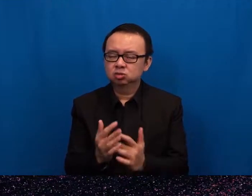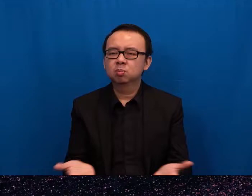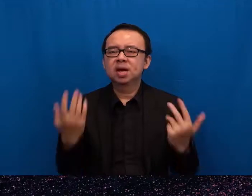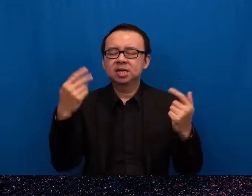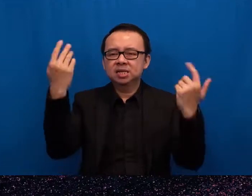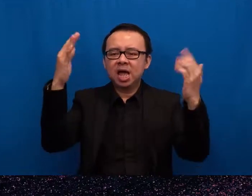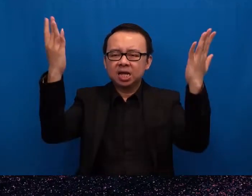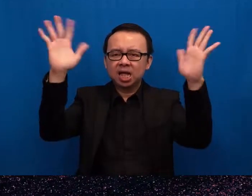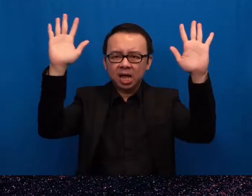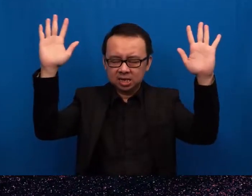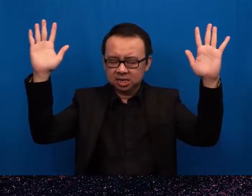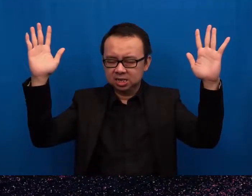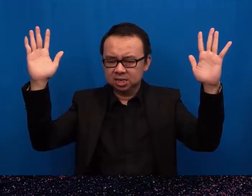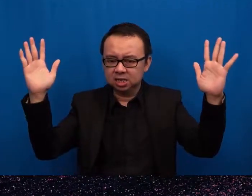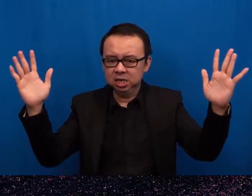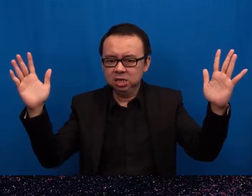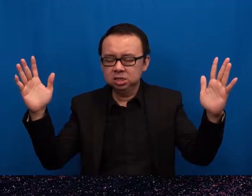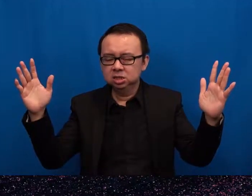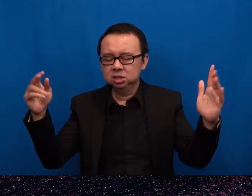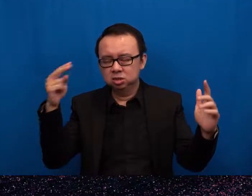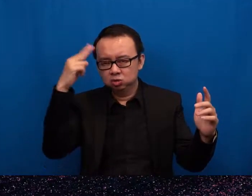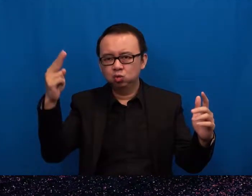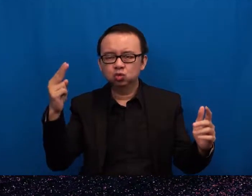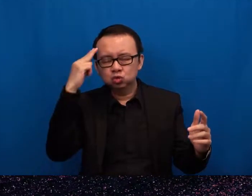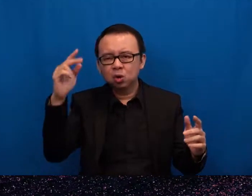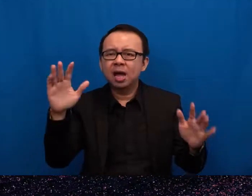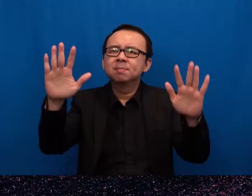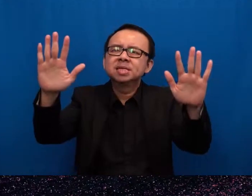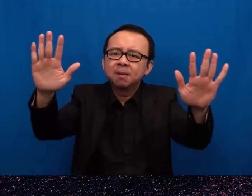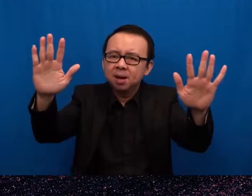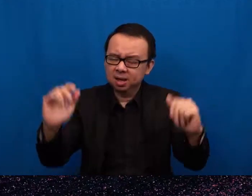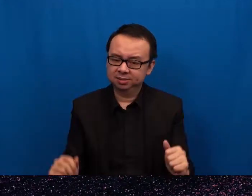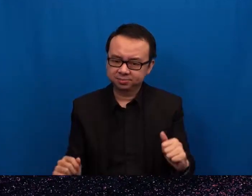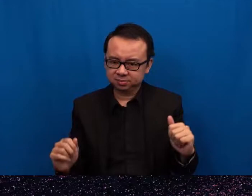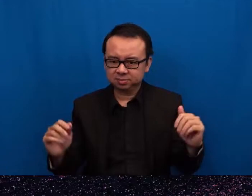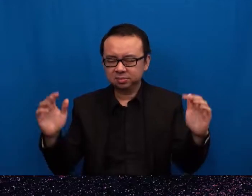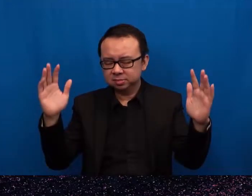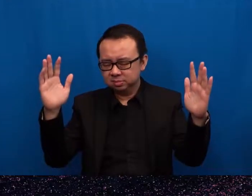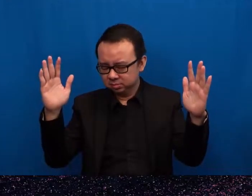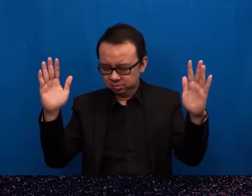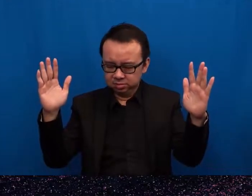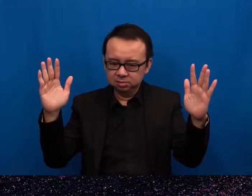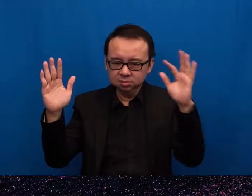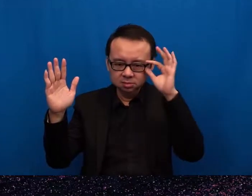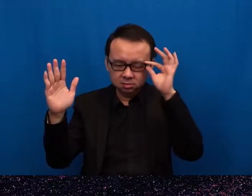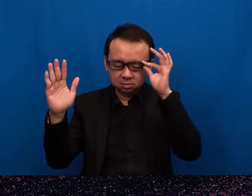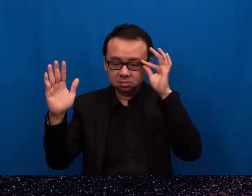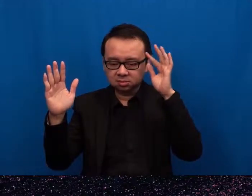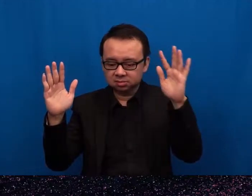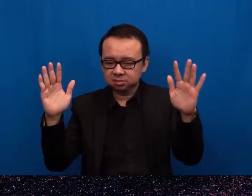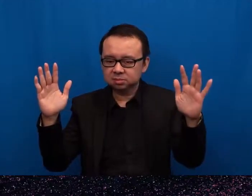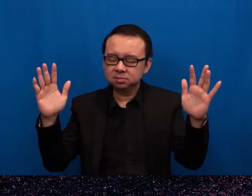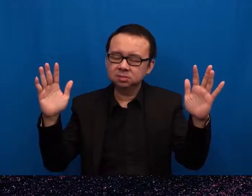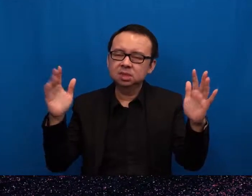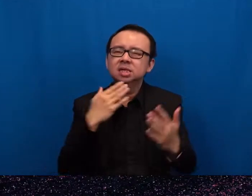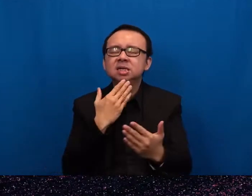angkat tangan kita sama-sama. Tuhan menjamah. Dan semua permohonan doa itu masukkan, kita akan terus doakan, kita akan terus doakan. Oh Tuhan terima kasih